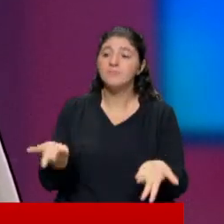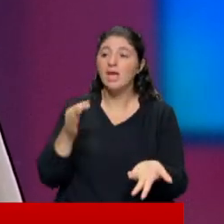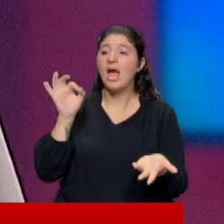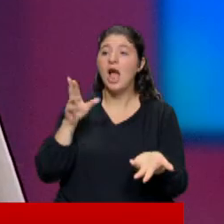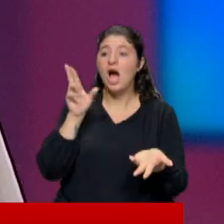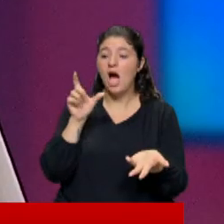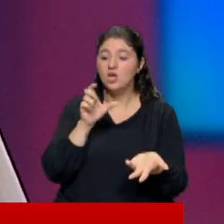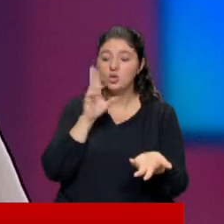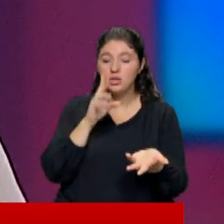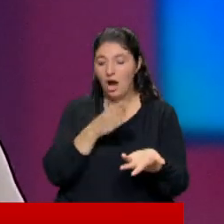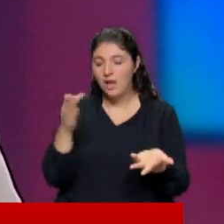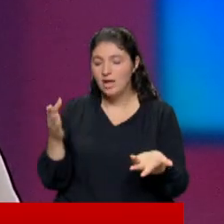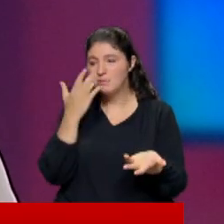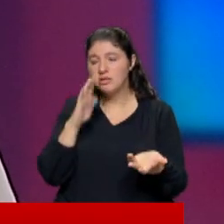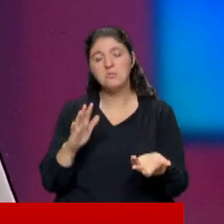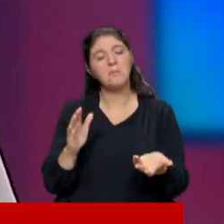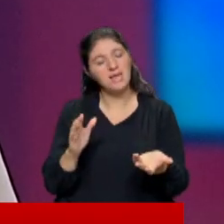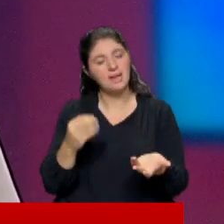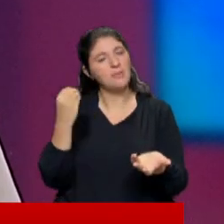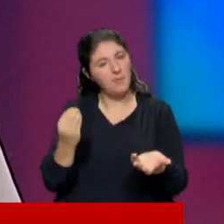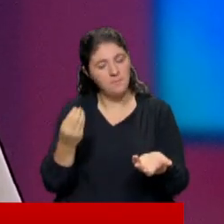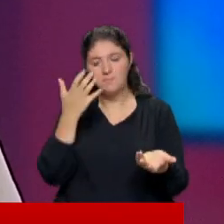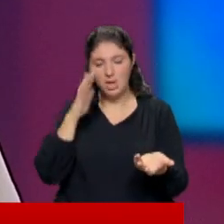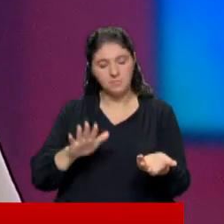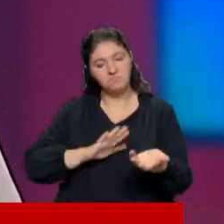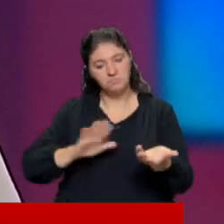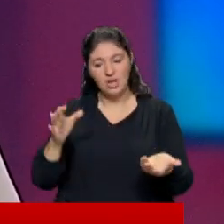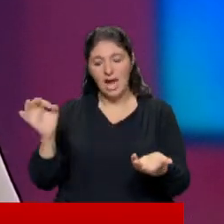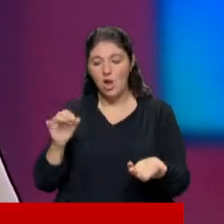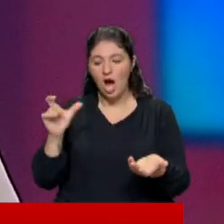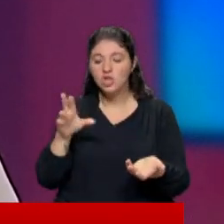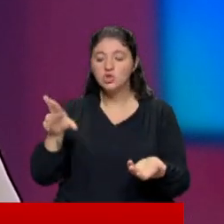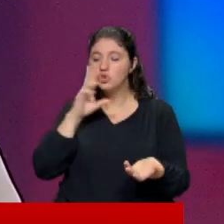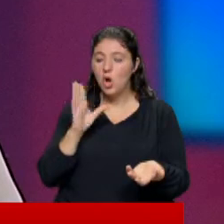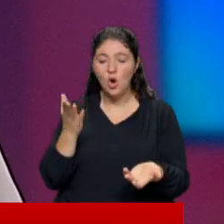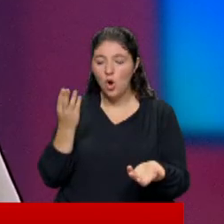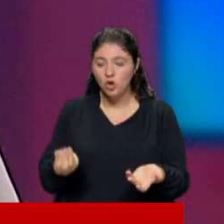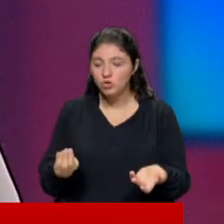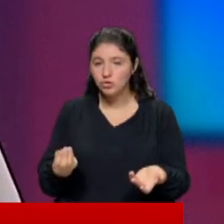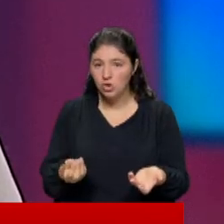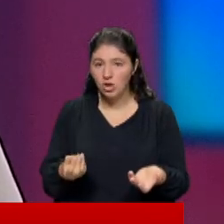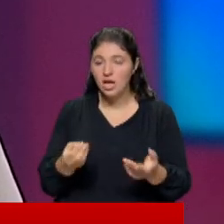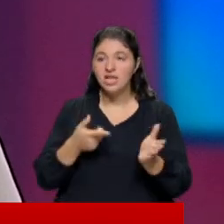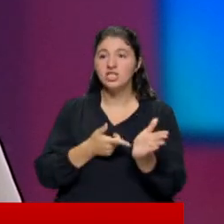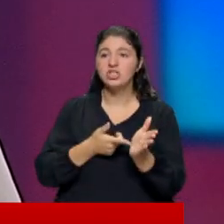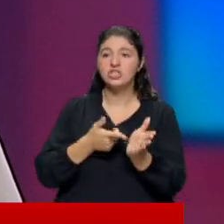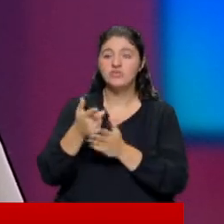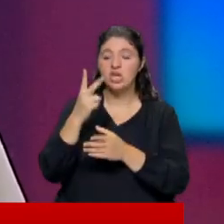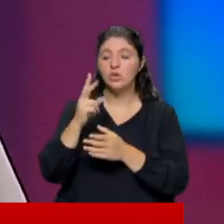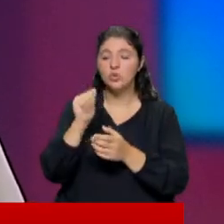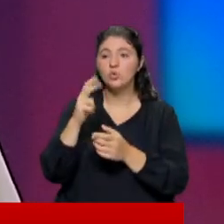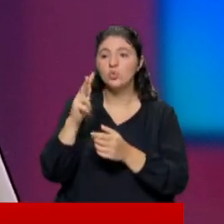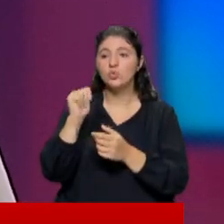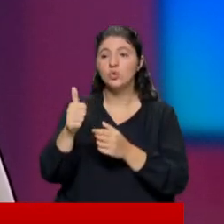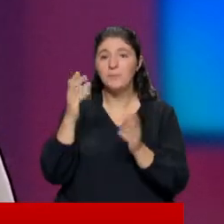Eylül ayının sonuna kadar bekleyecek. Peki, bekledi. Eylül ayının sonuna geldiğinde çiftçi 2 günlük,